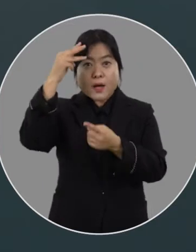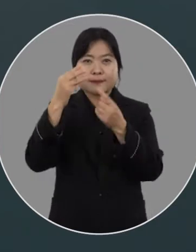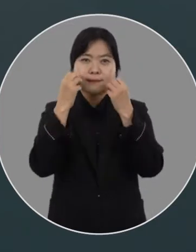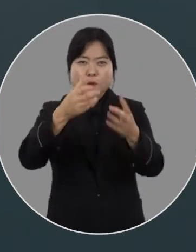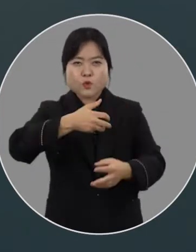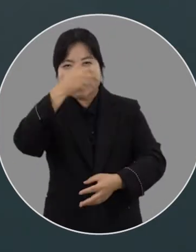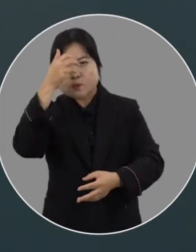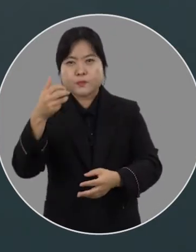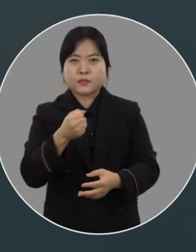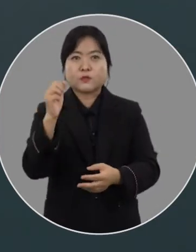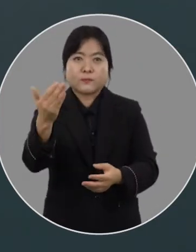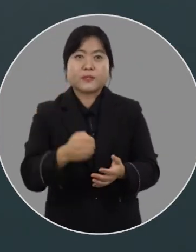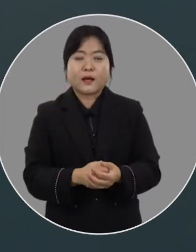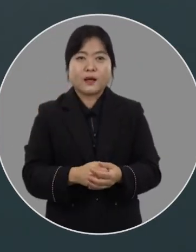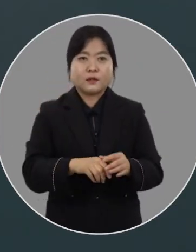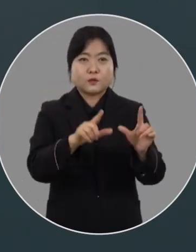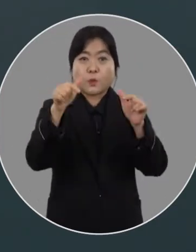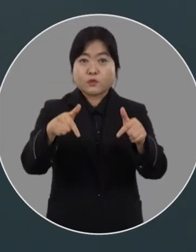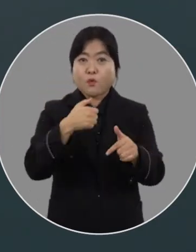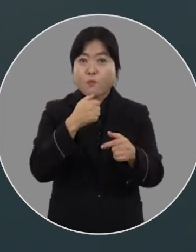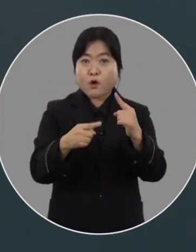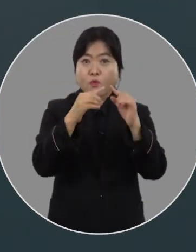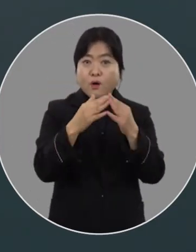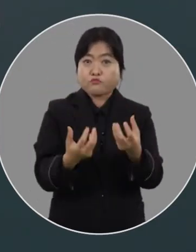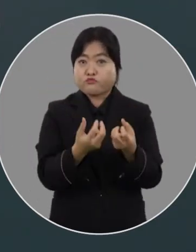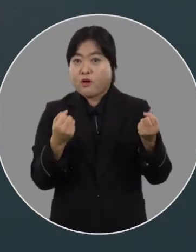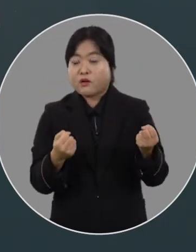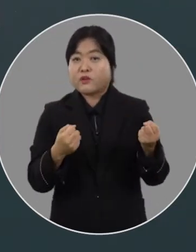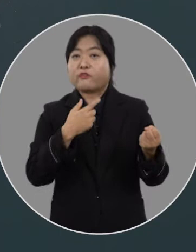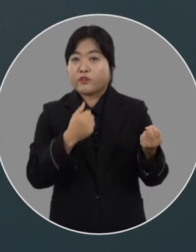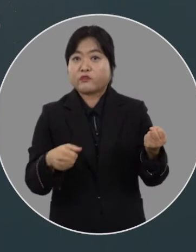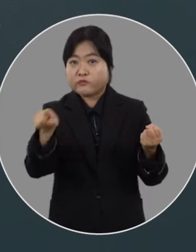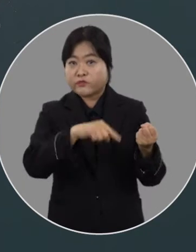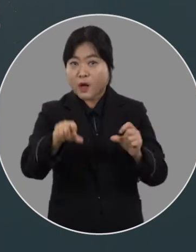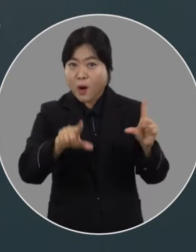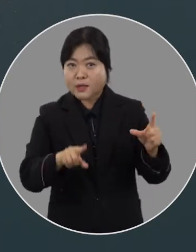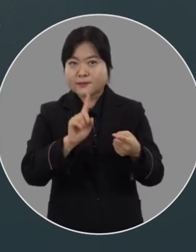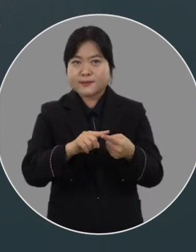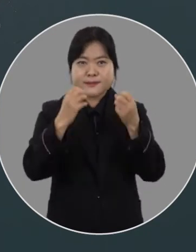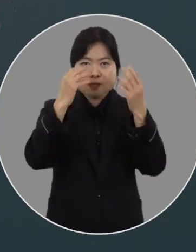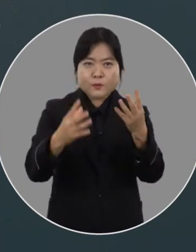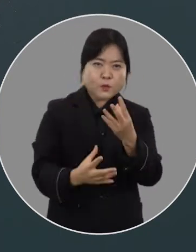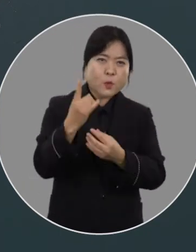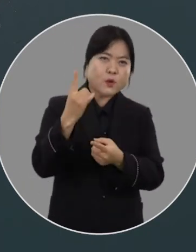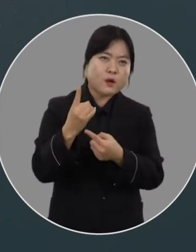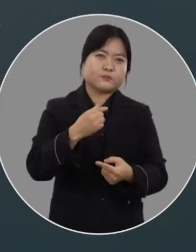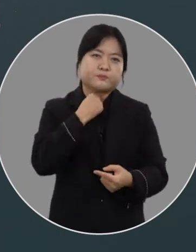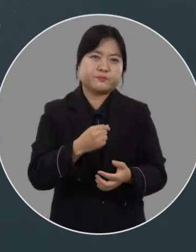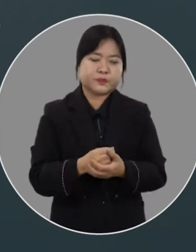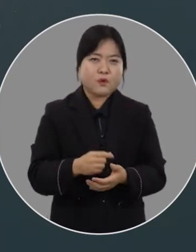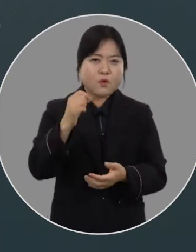새로운 꿈을 꾸게 됩니다. 동서 로마 교회가 분열되어 있던 상황이었는데 이것을 새롭게